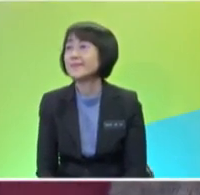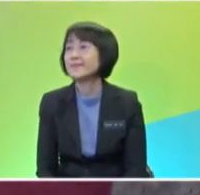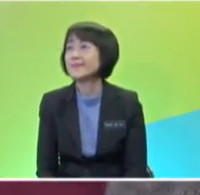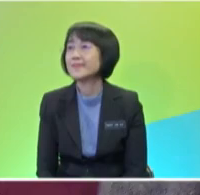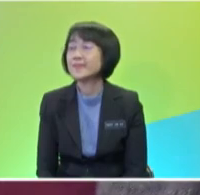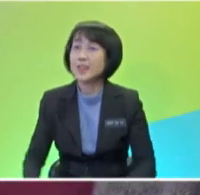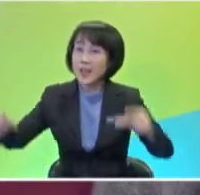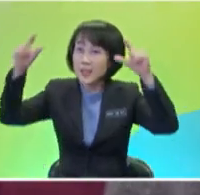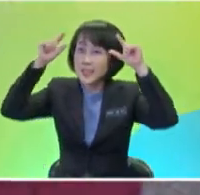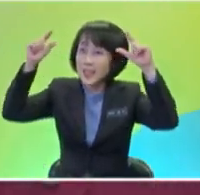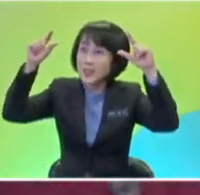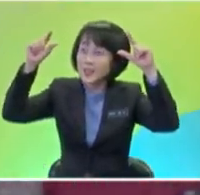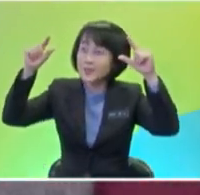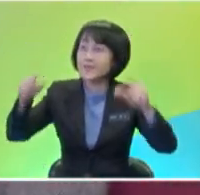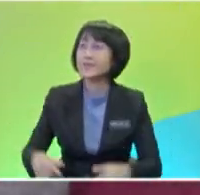matematika